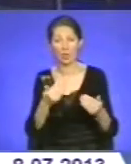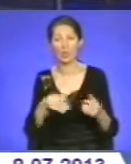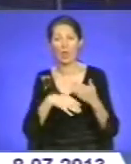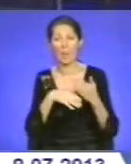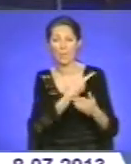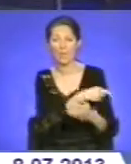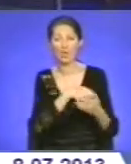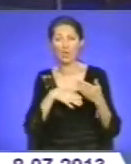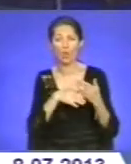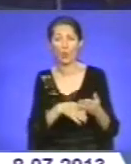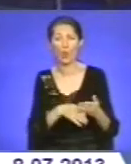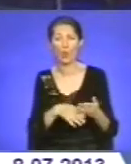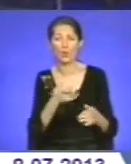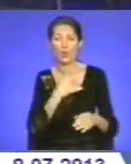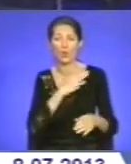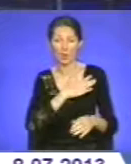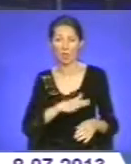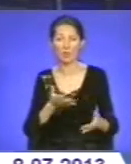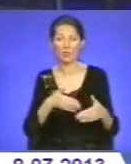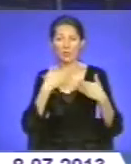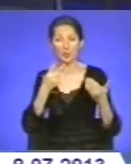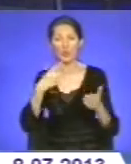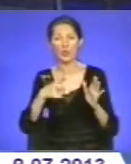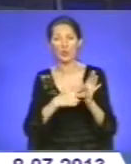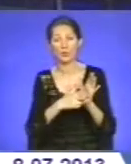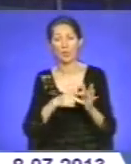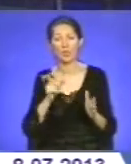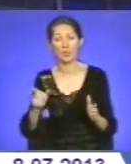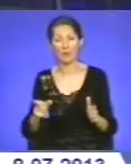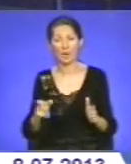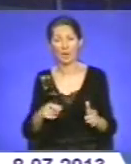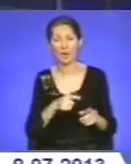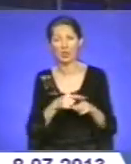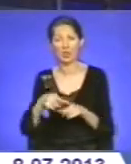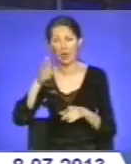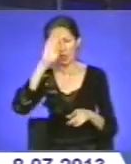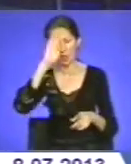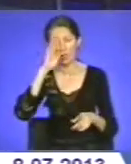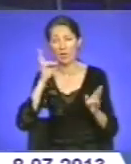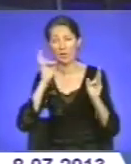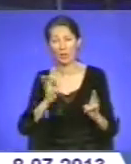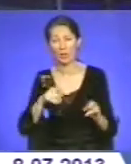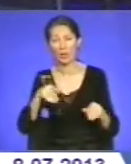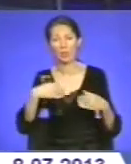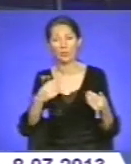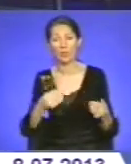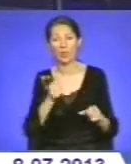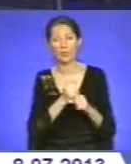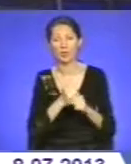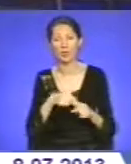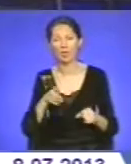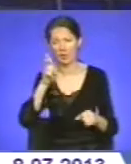ушкодженнями звернувся 28-річний місцевий житель. За словами чоловіка, травми йому заподіяли працівники Державтоінспекції Козівського